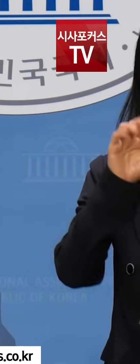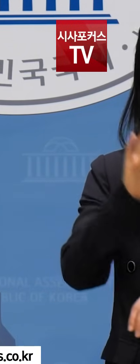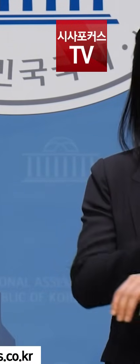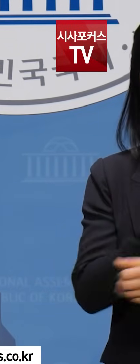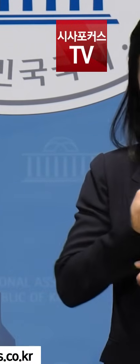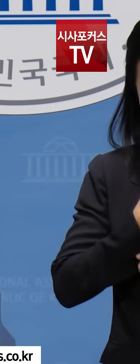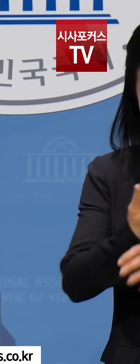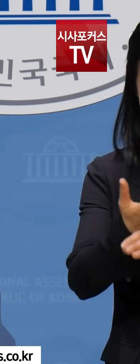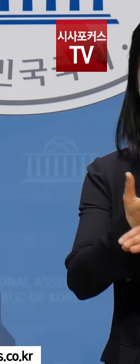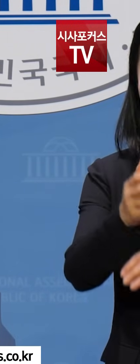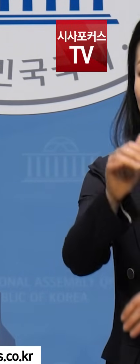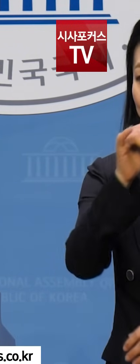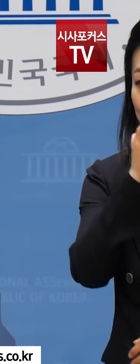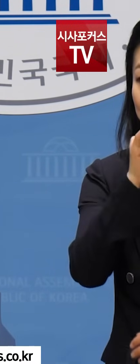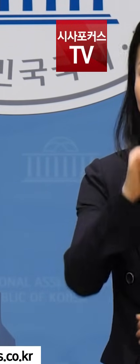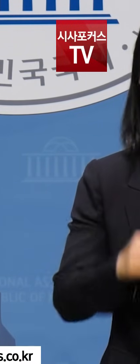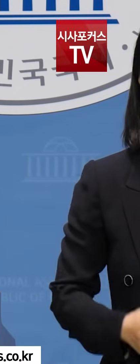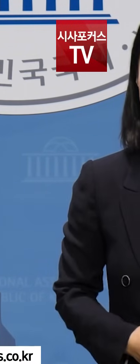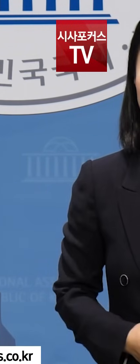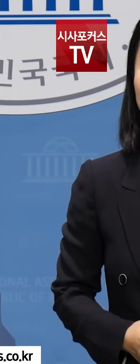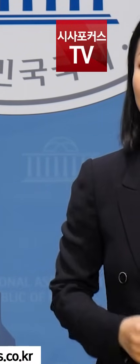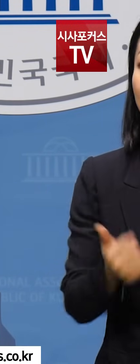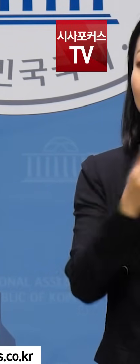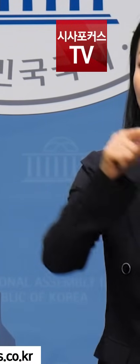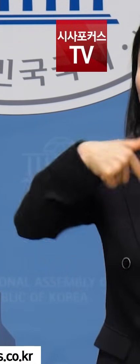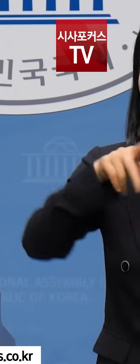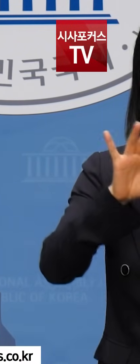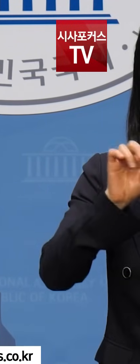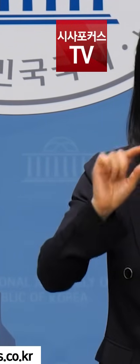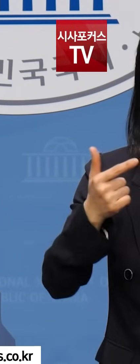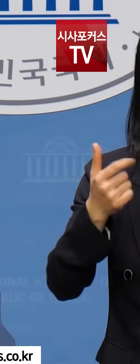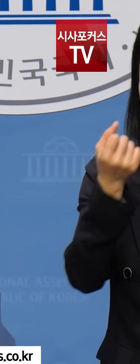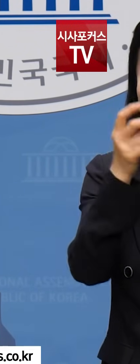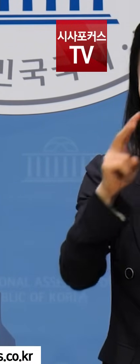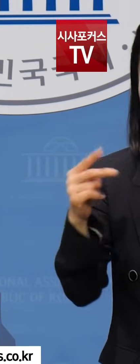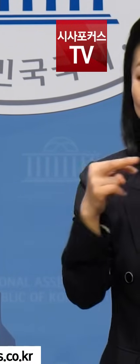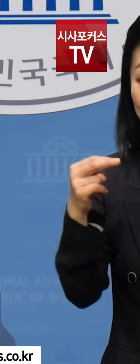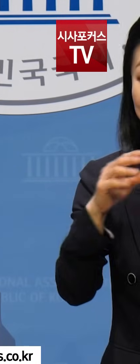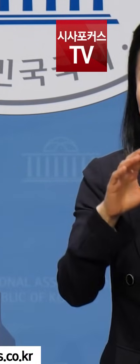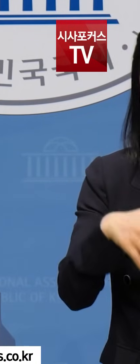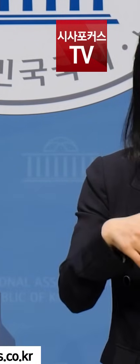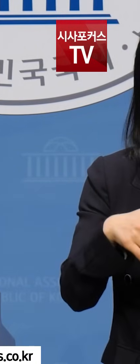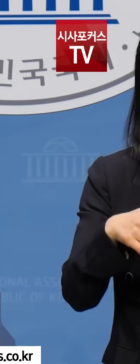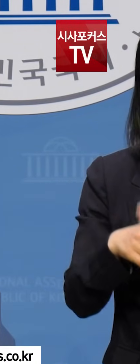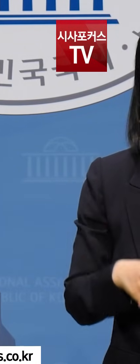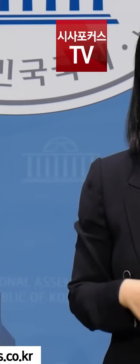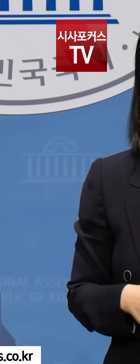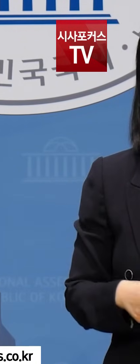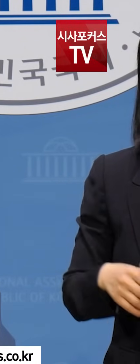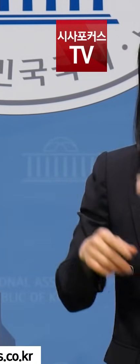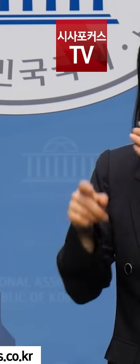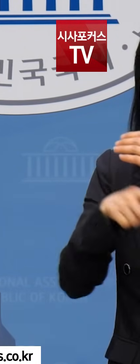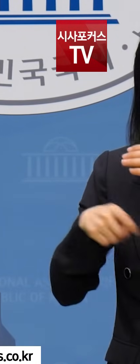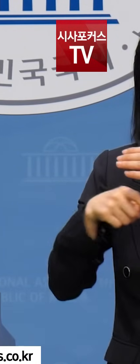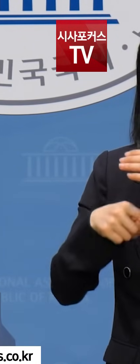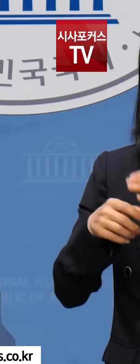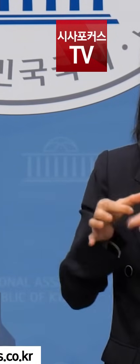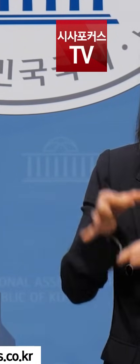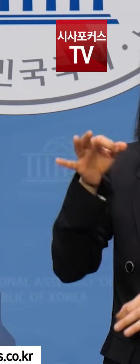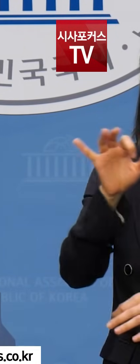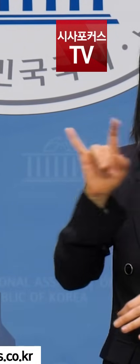잘못 전해드렸는데 곽상원 씨가 TV 토론 과정에서 오히려 도둑이 매든다는